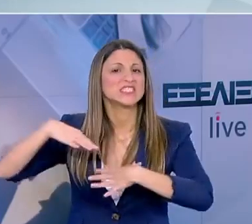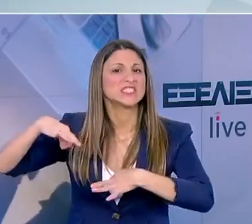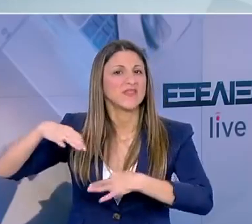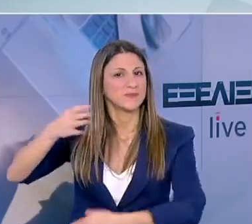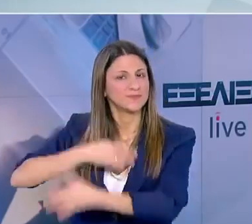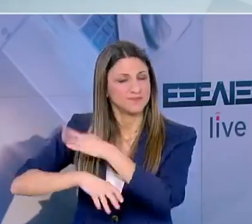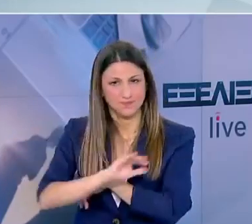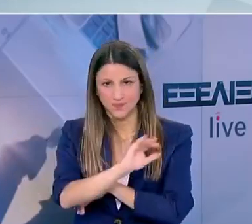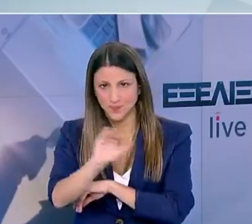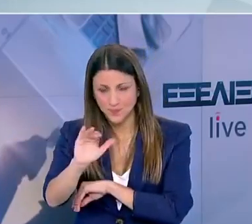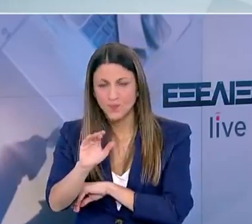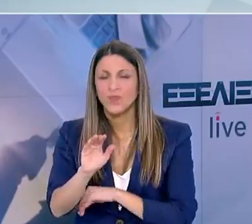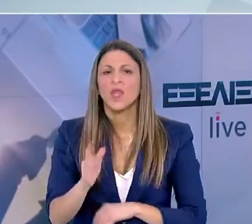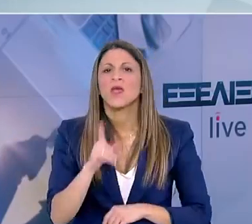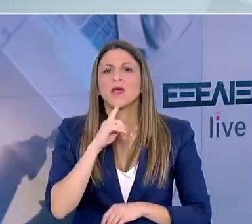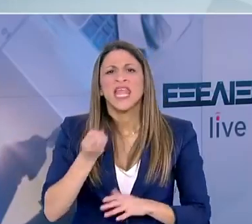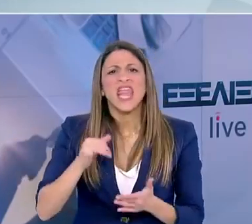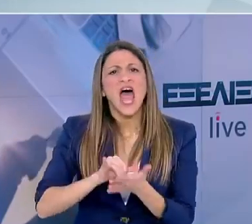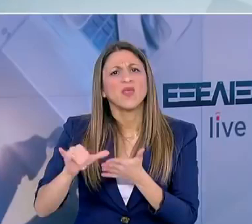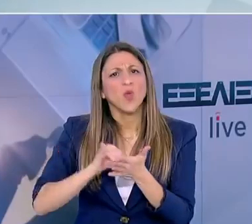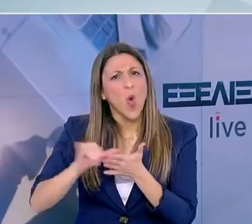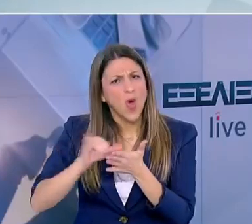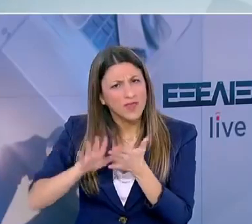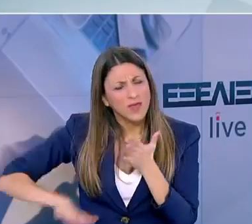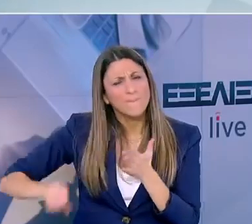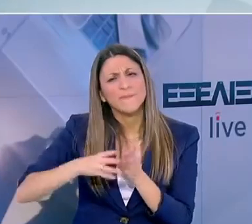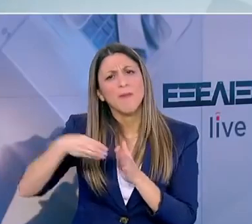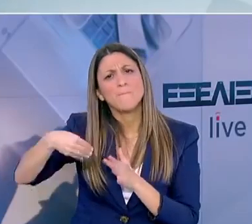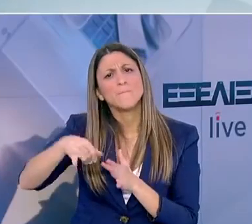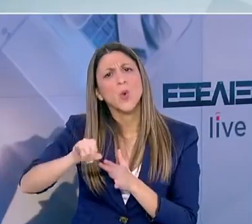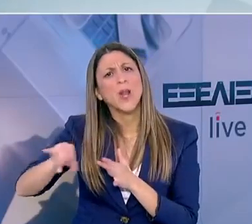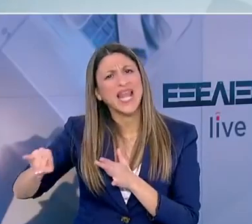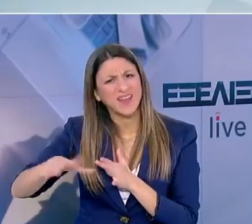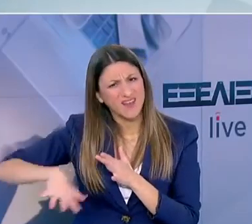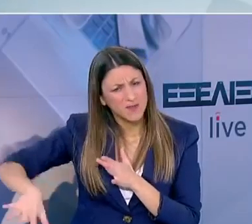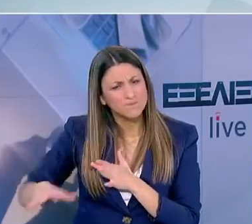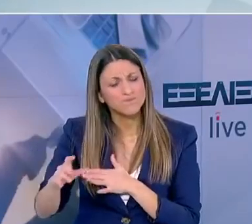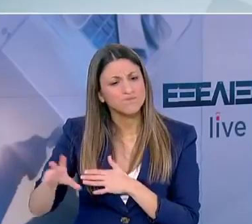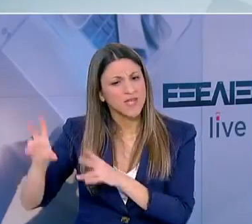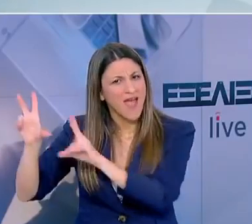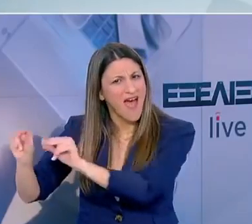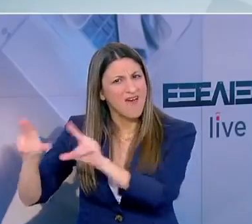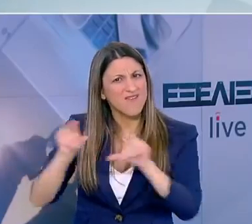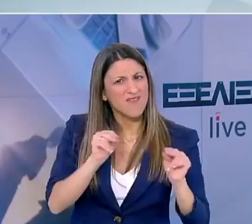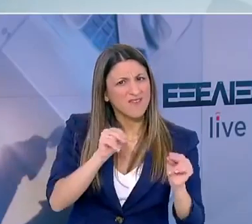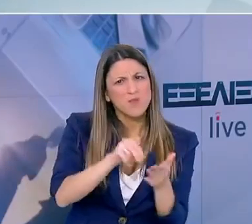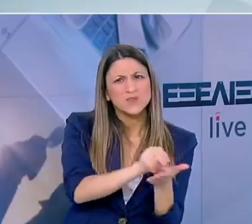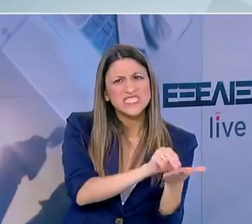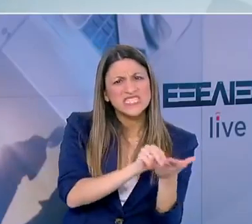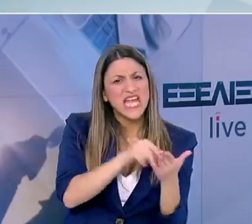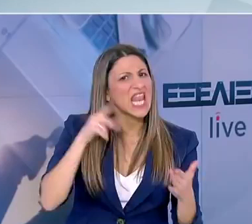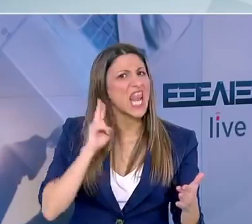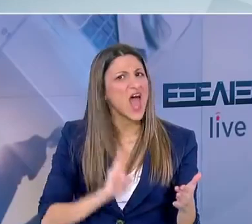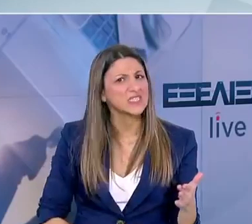καθηγητά, θυμίζοντας γειτονιές της Νέας Υόρκης όπως το Queens και το Brooklyn, ο οικισμός των Ρωμά στη Λάρισα ξυπνά έντονες ανησυχίες και στη χώρα